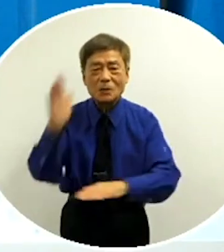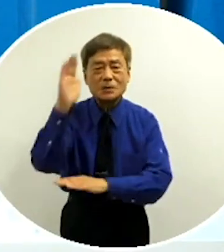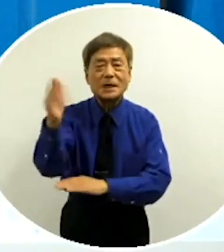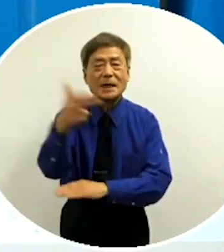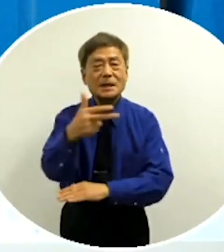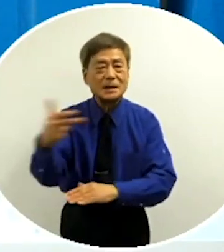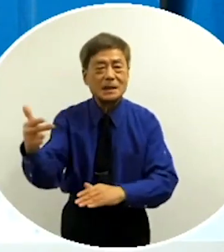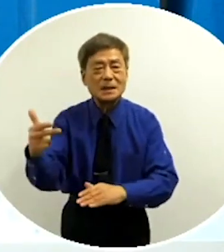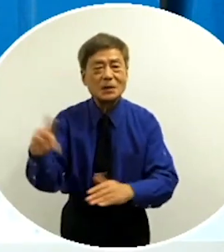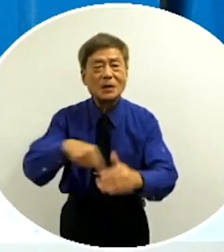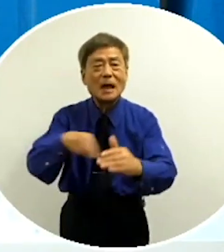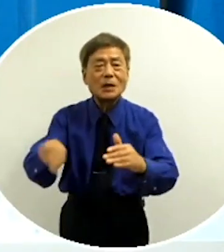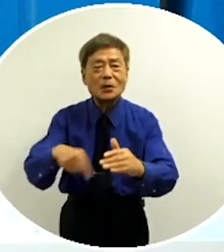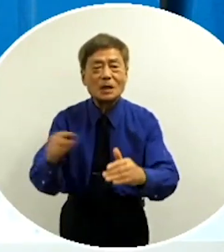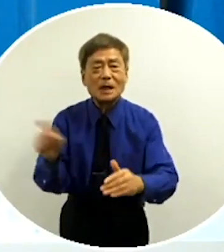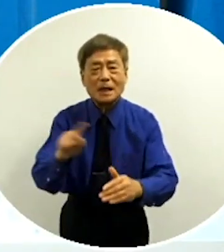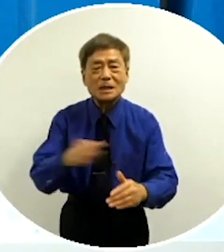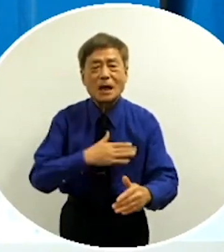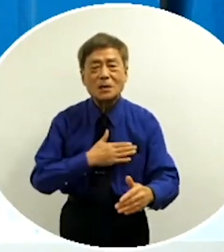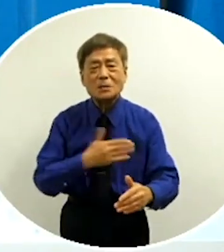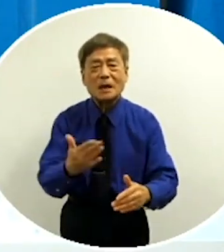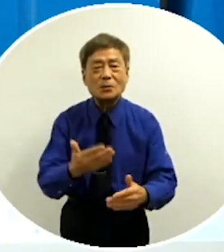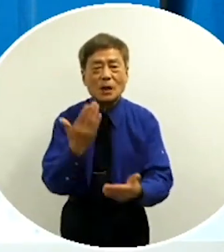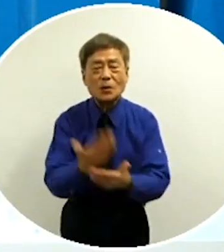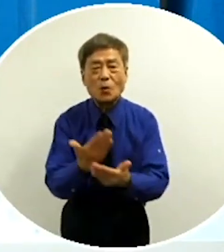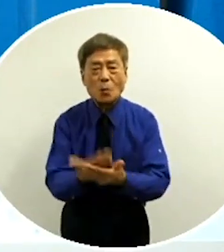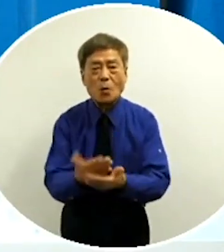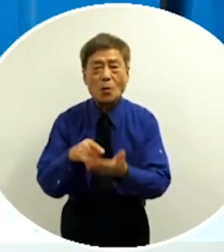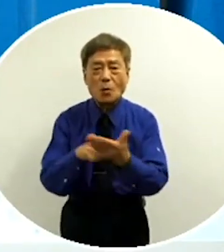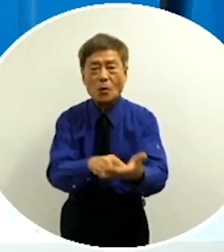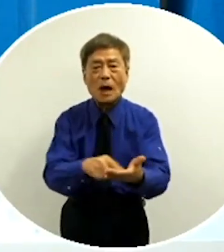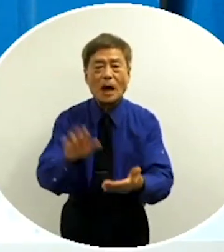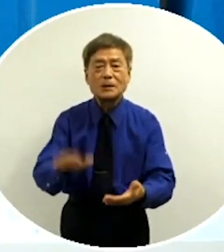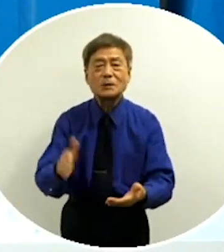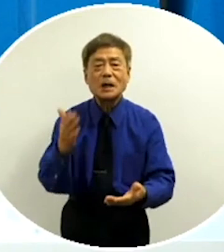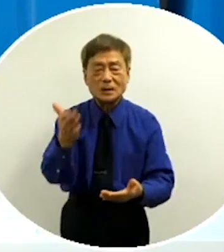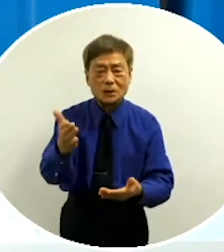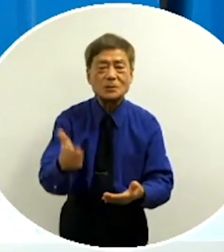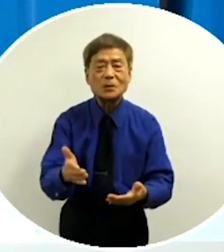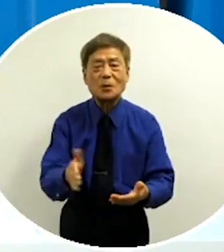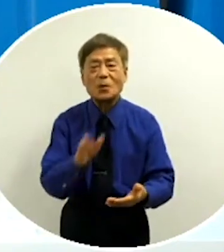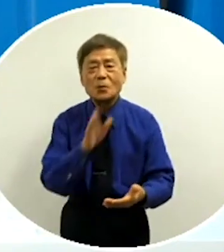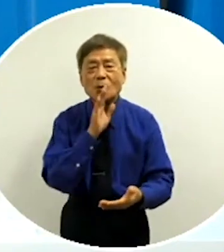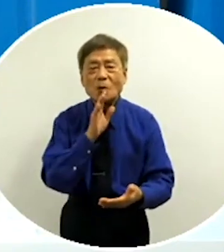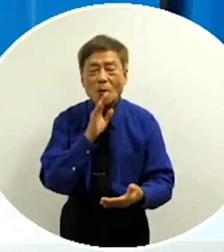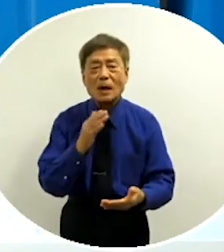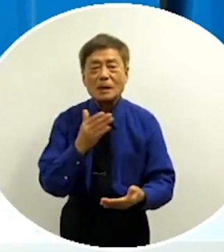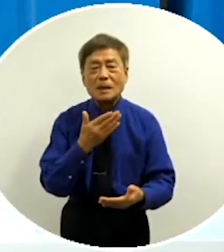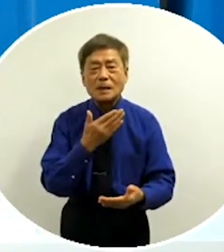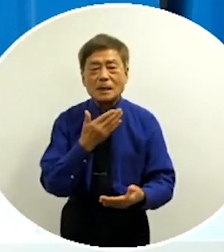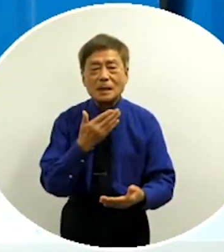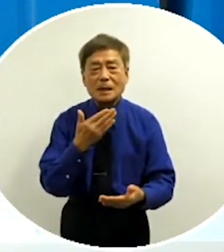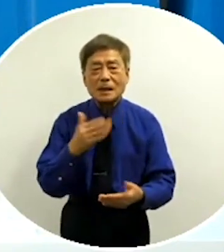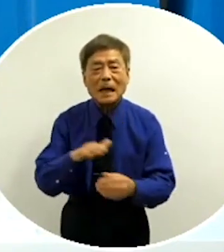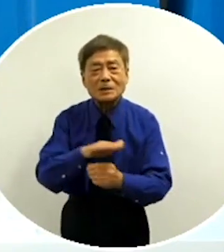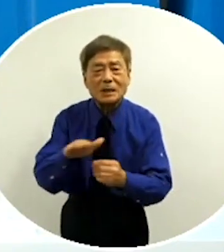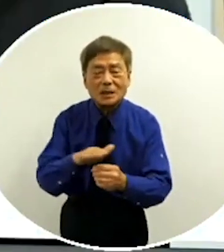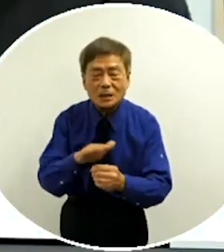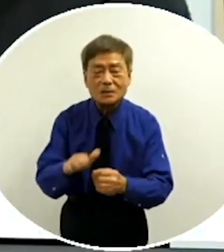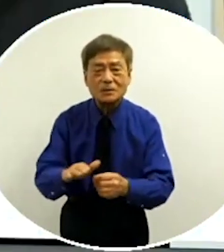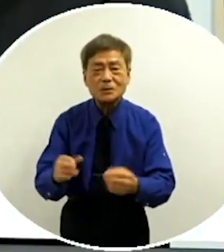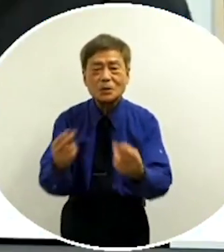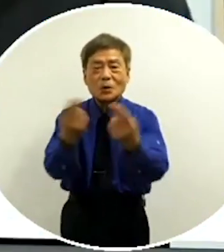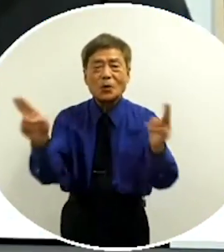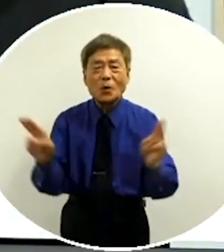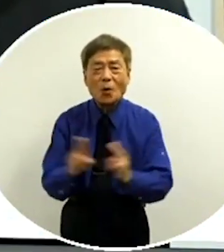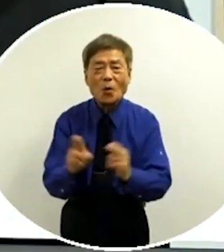募集してそれを政治化につなげますと言ったら1差が届いたって言うんですよこれ結構大事で考えてみたら党本部だっ